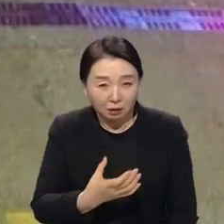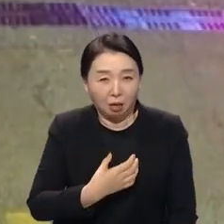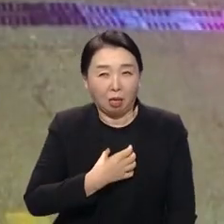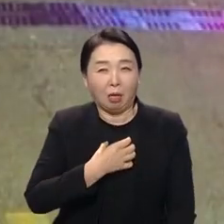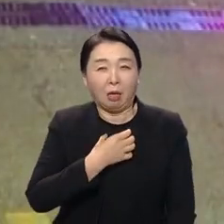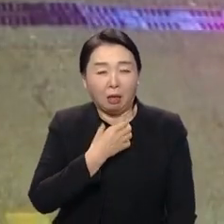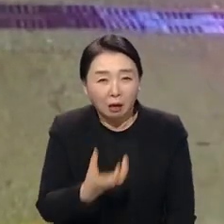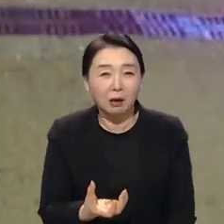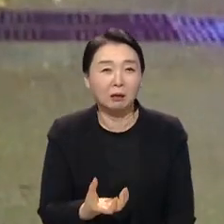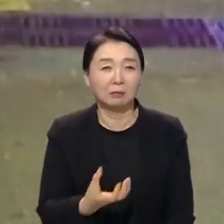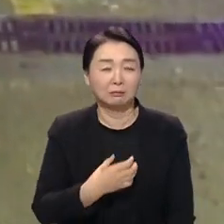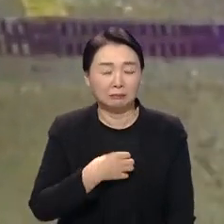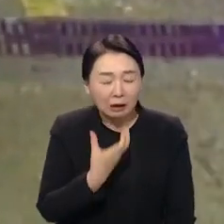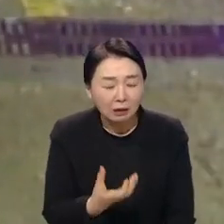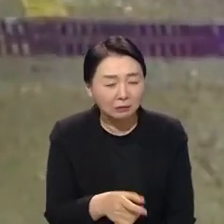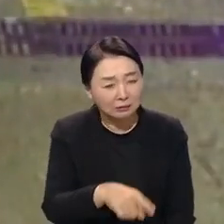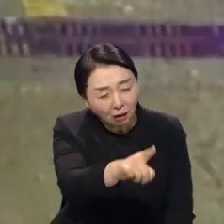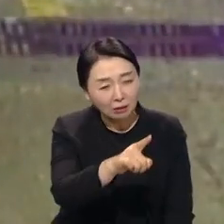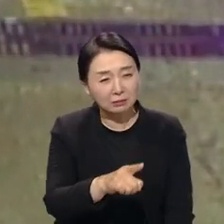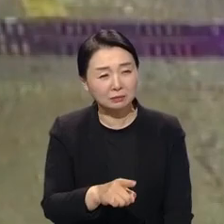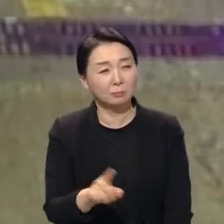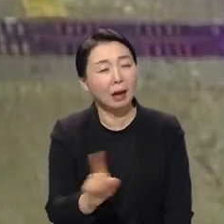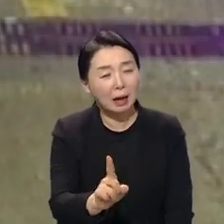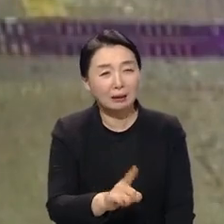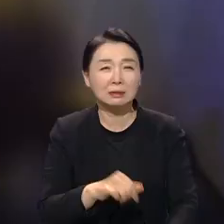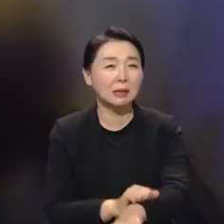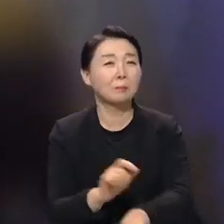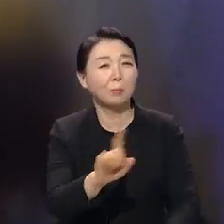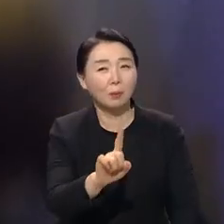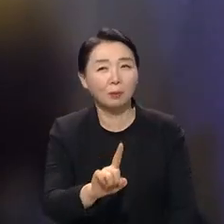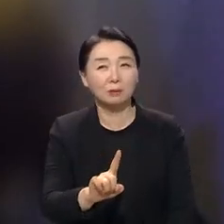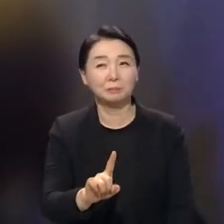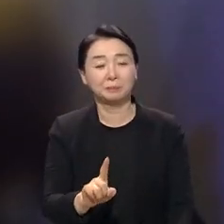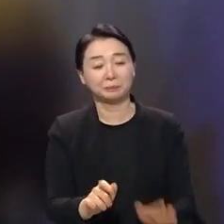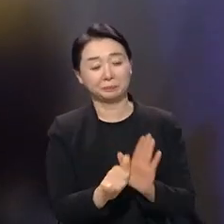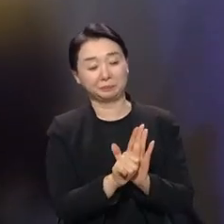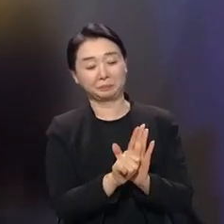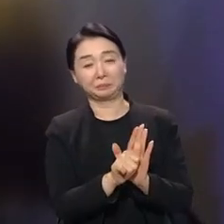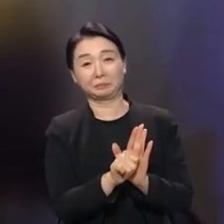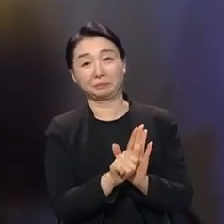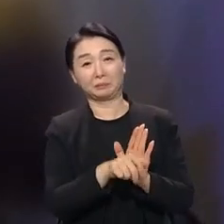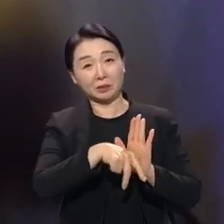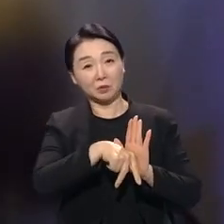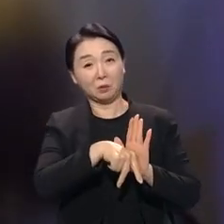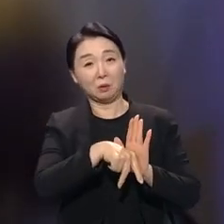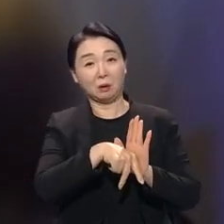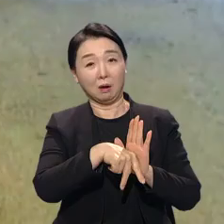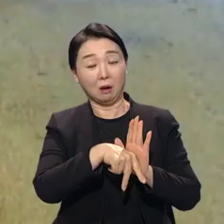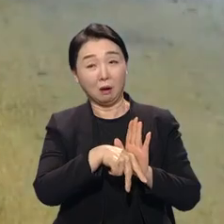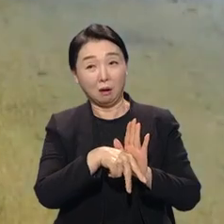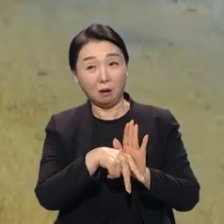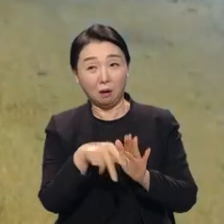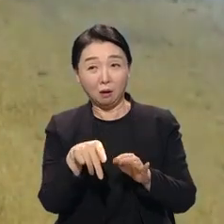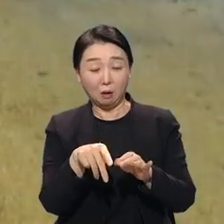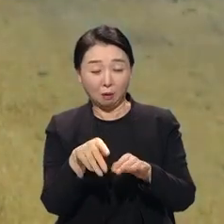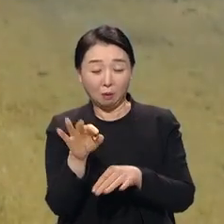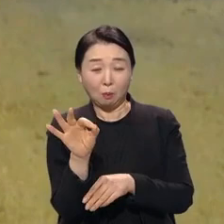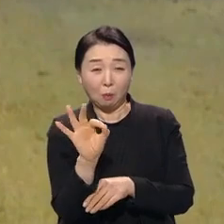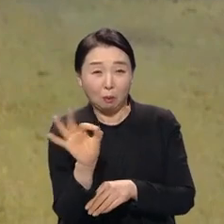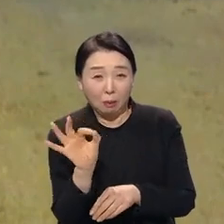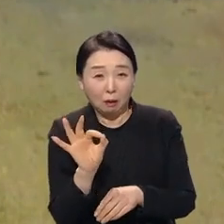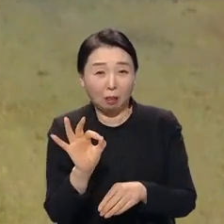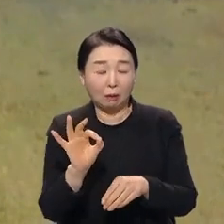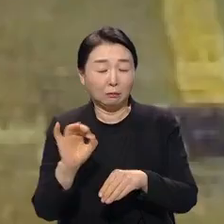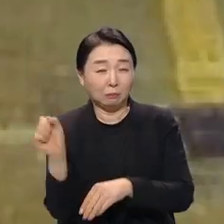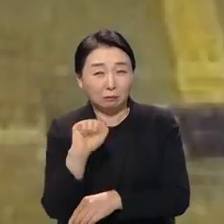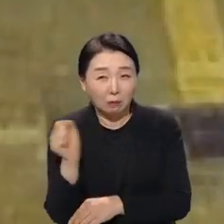야 이자연 네가 그렇게 잘났어 어 자 벽에 기된 채서 있는데 자 어 오토바이가 흔들 흔들 어 어